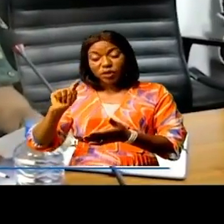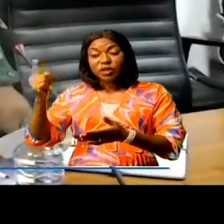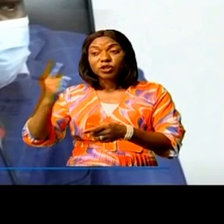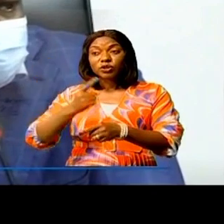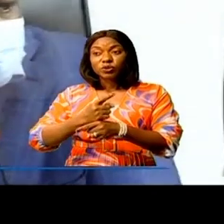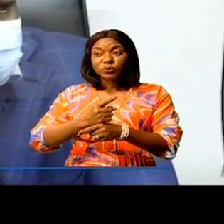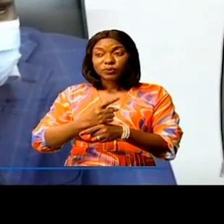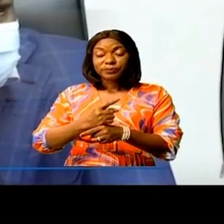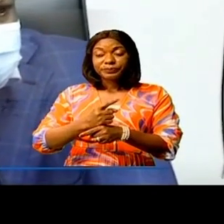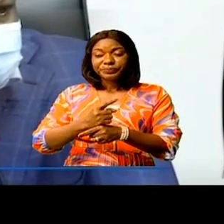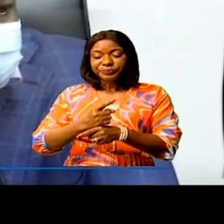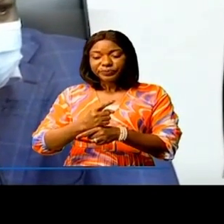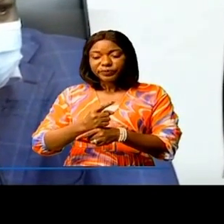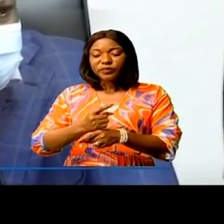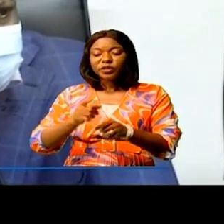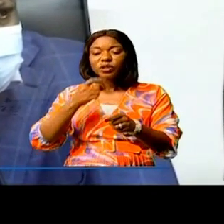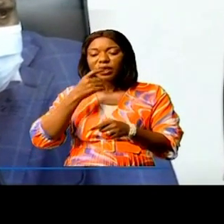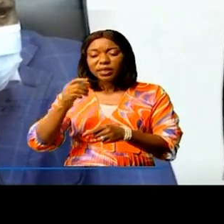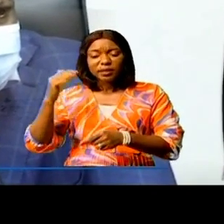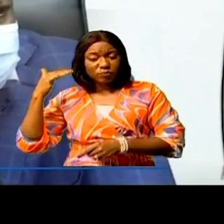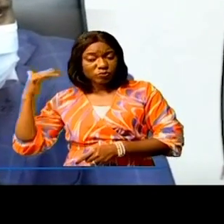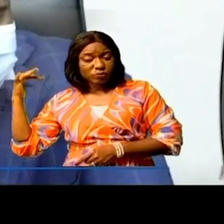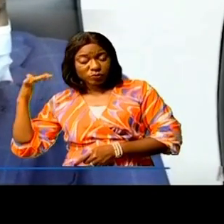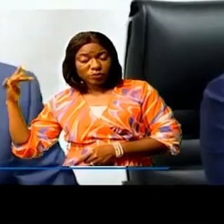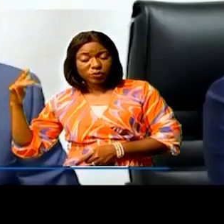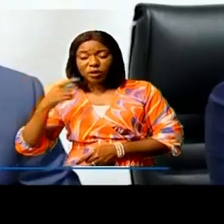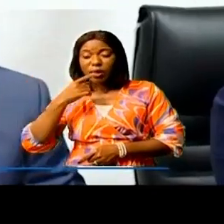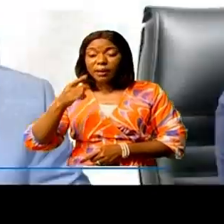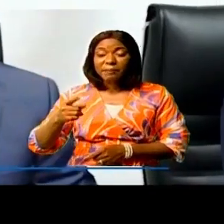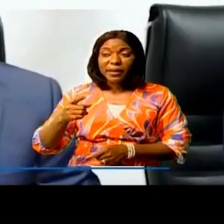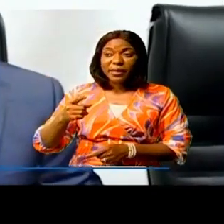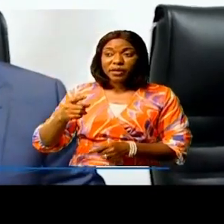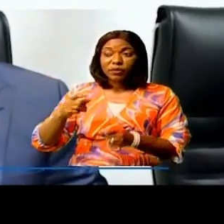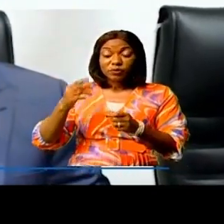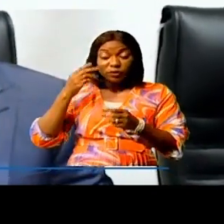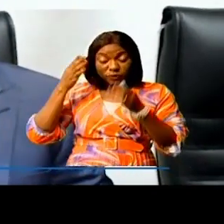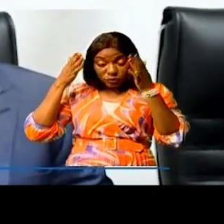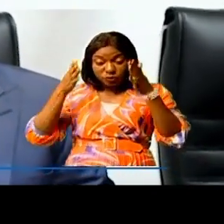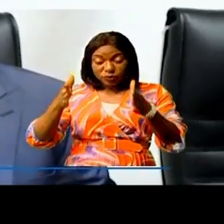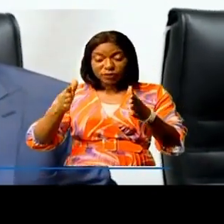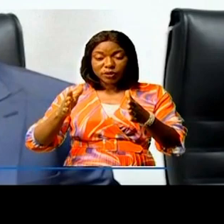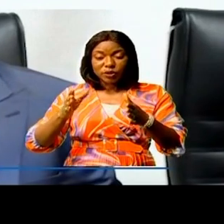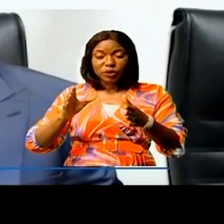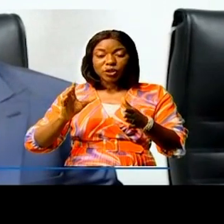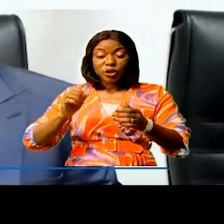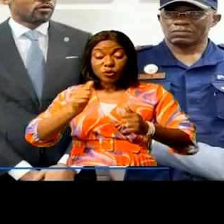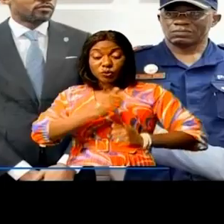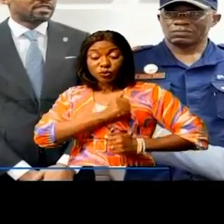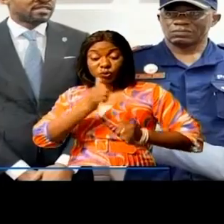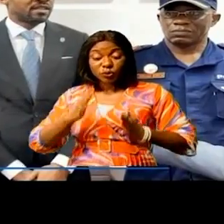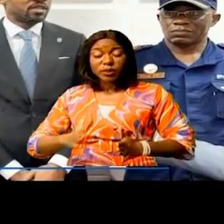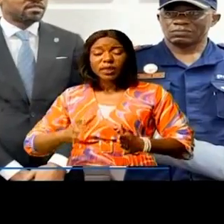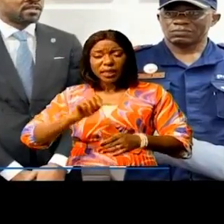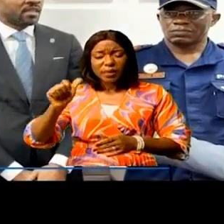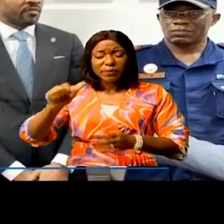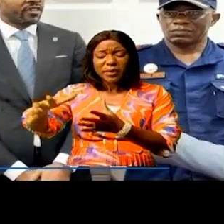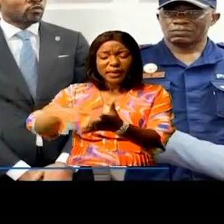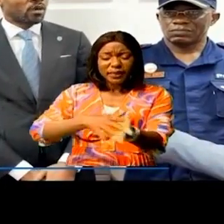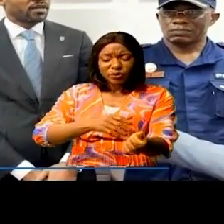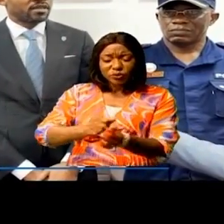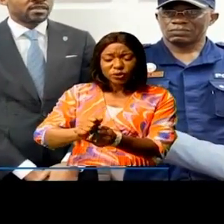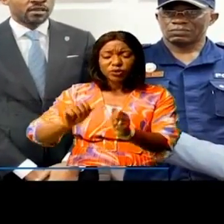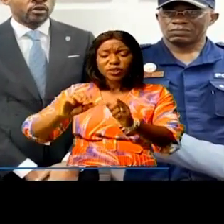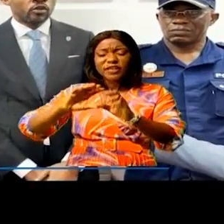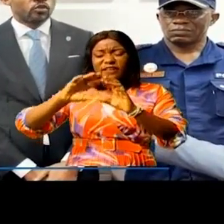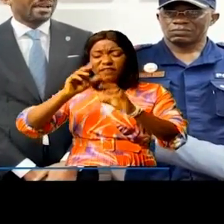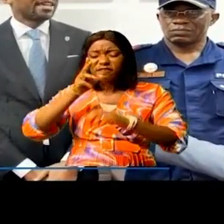il y avait déjà des nouvelles qui circulaient, qu'il y aurait des représailles. Vous avez suivi que nos forces avaient totalement déstabilisé les M23,